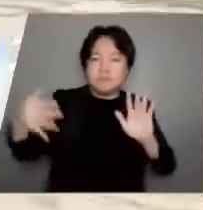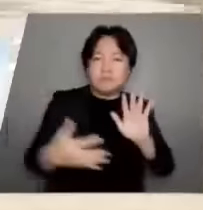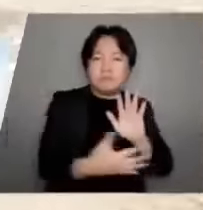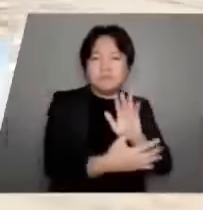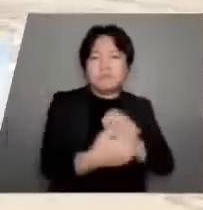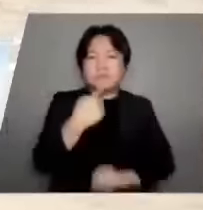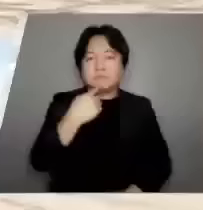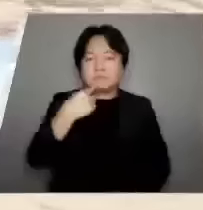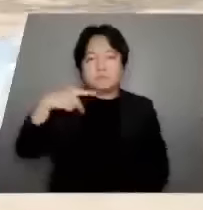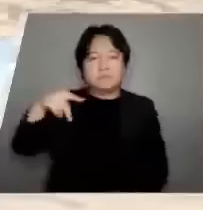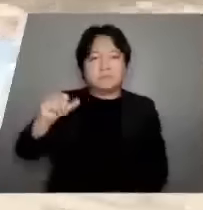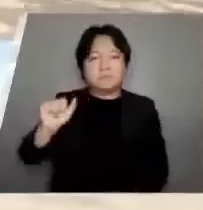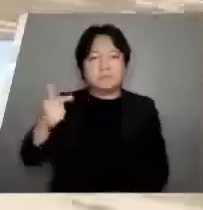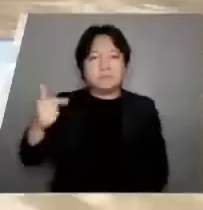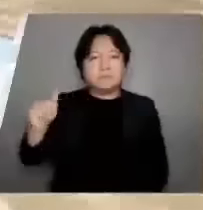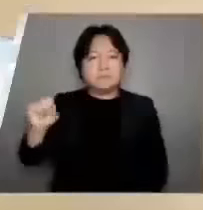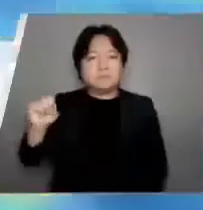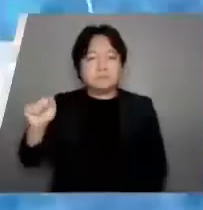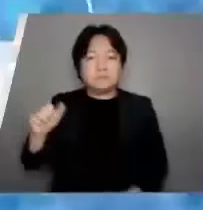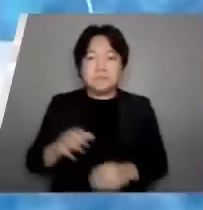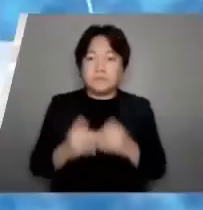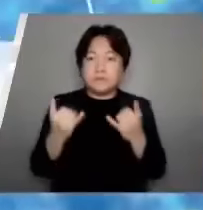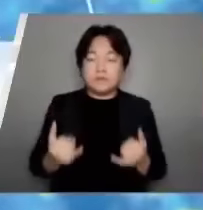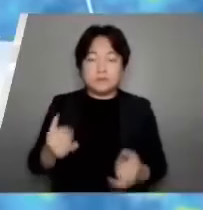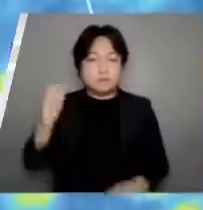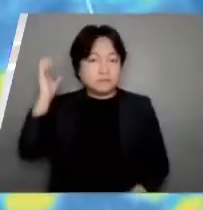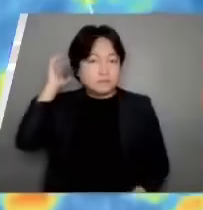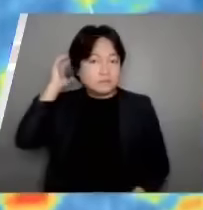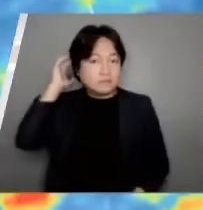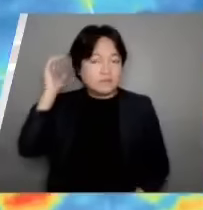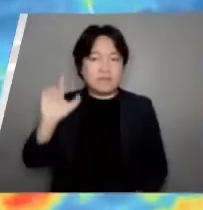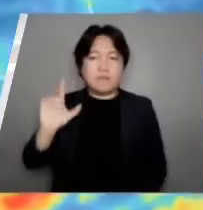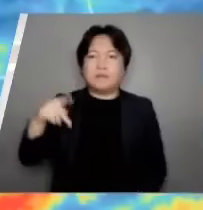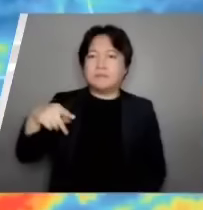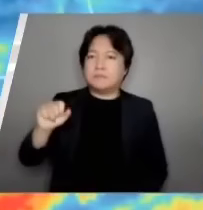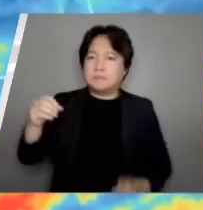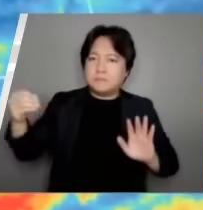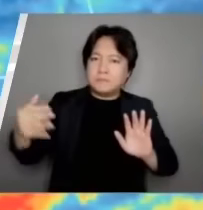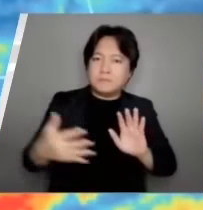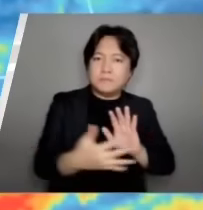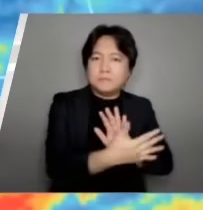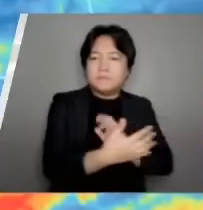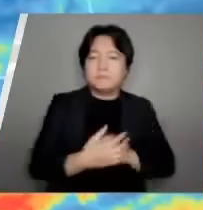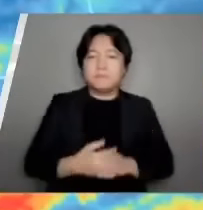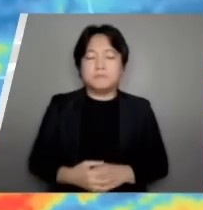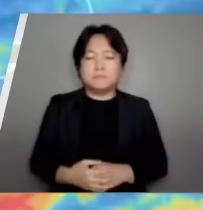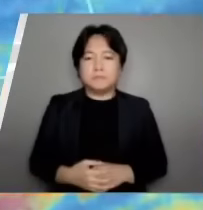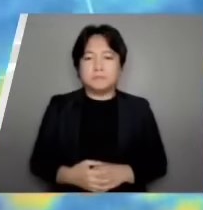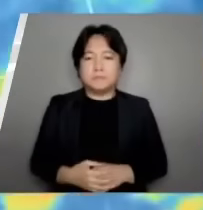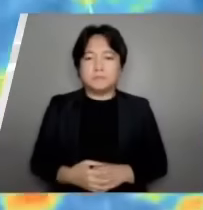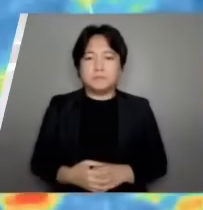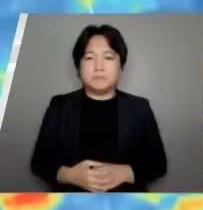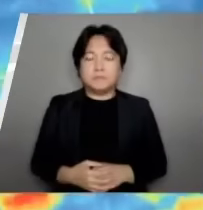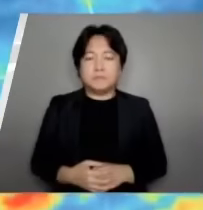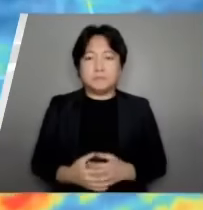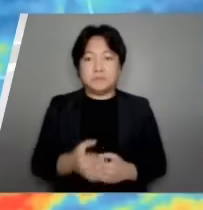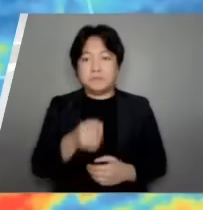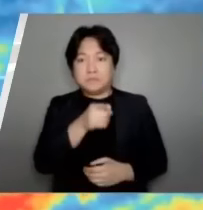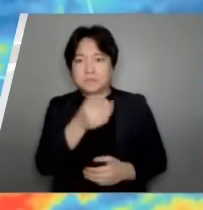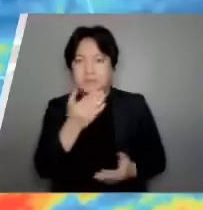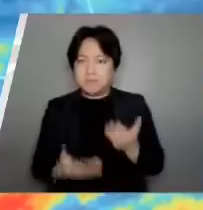Nagpapaulan din ngayon sa Mindanao ang low pressure area. Sa ngayon, hindi pa inaalis ang posibilidad na maging bagyo ito. Sakaling